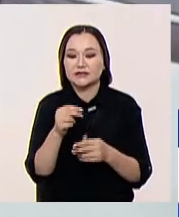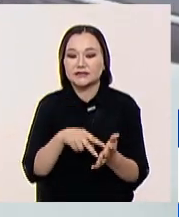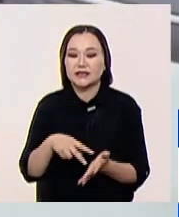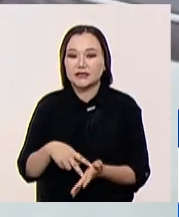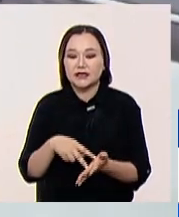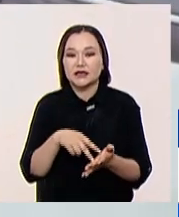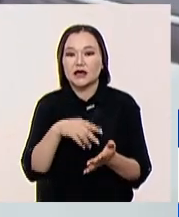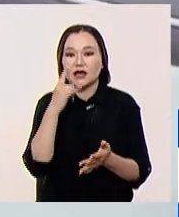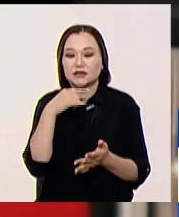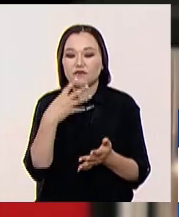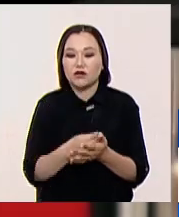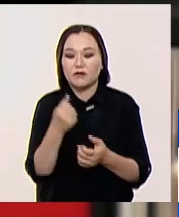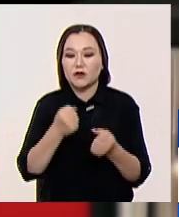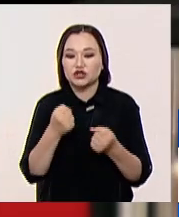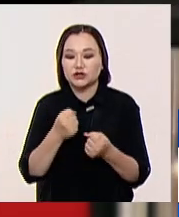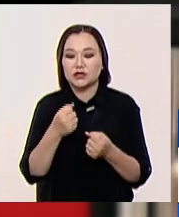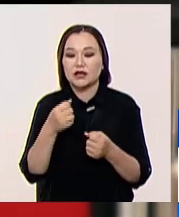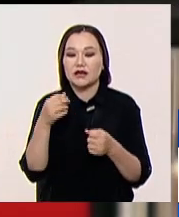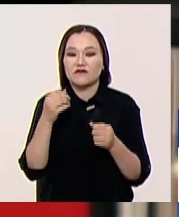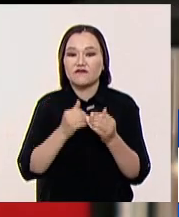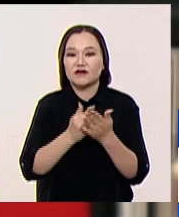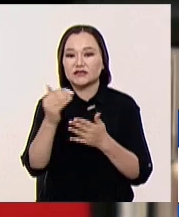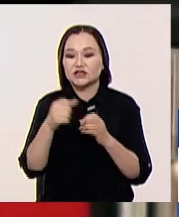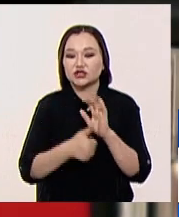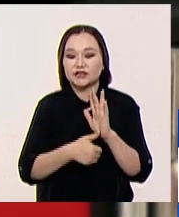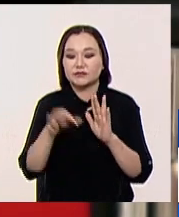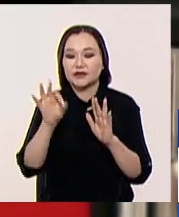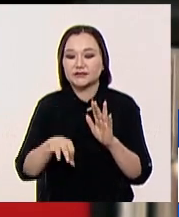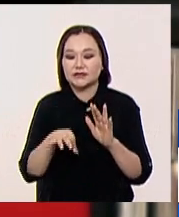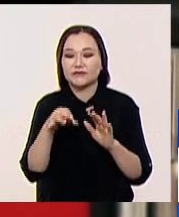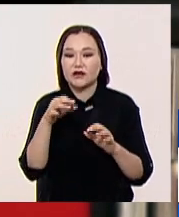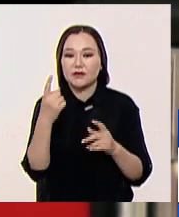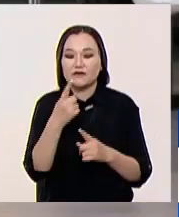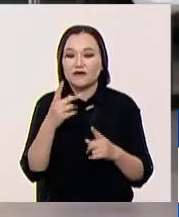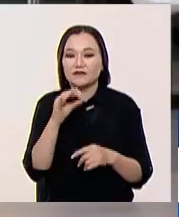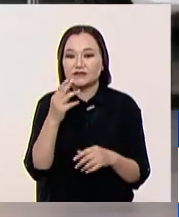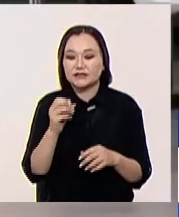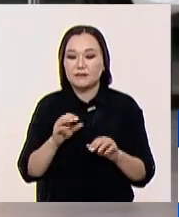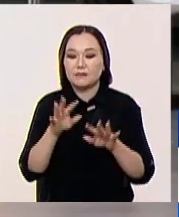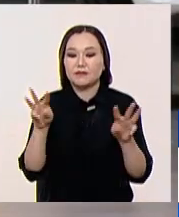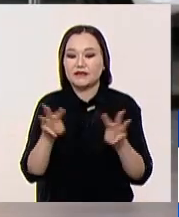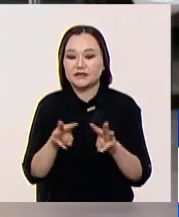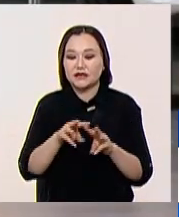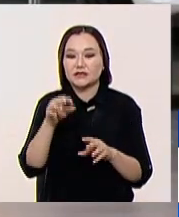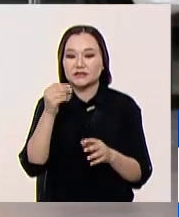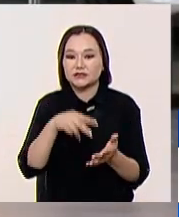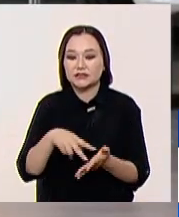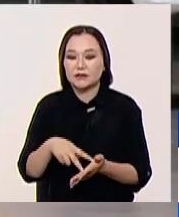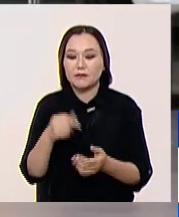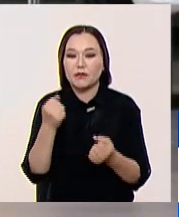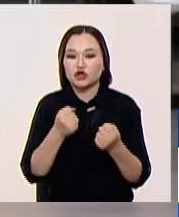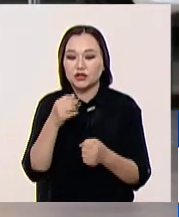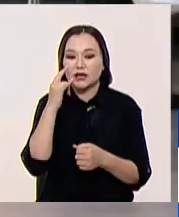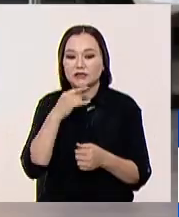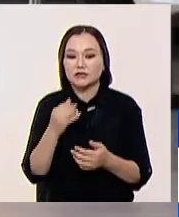на отечественные автомобили выросли на 16%. По словам первого вице-министра Романа Скляра, ценообразование на машины